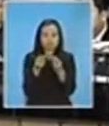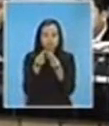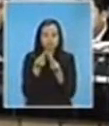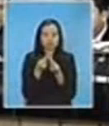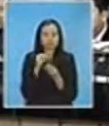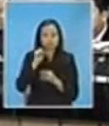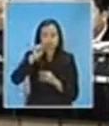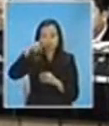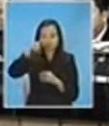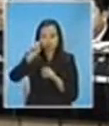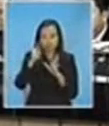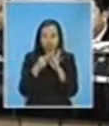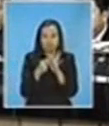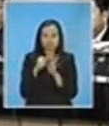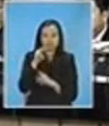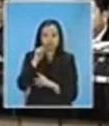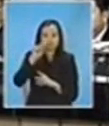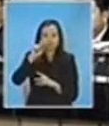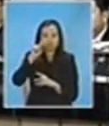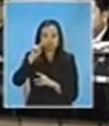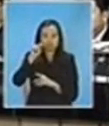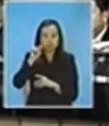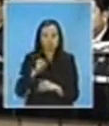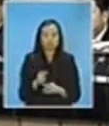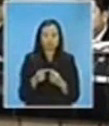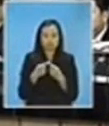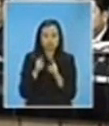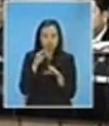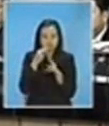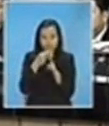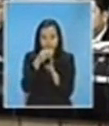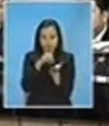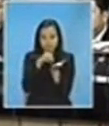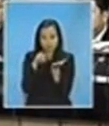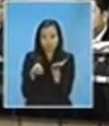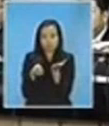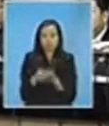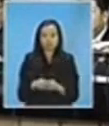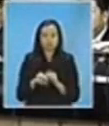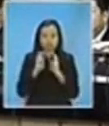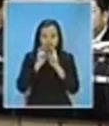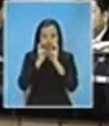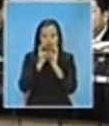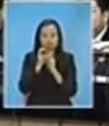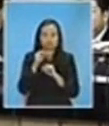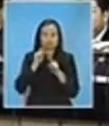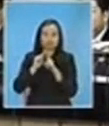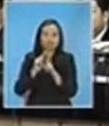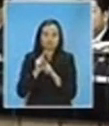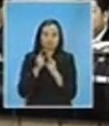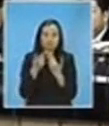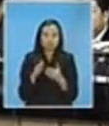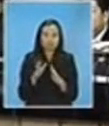ติบัญญัติแห่งชาติในการดำเนินคดีถอดถอนแต่ท่านประธานก็ได้มีข้อวินิจฉัยในเรื่องดังกล่าวแล้วแต่